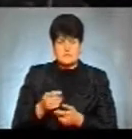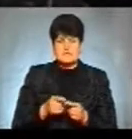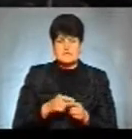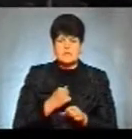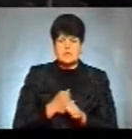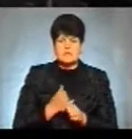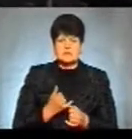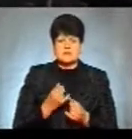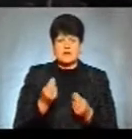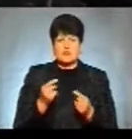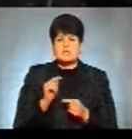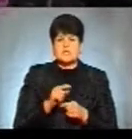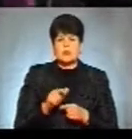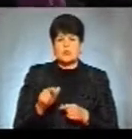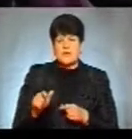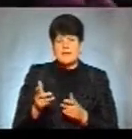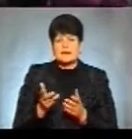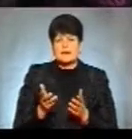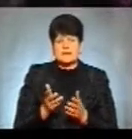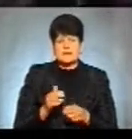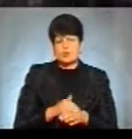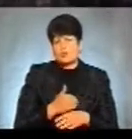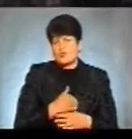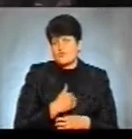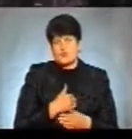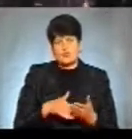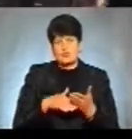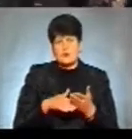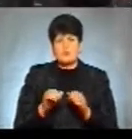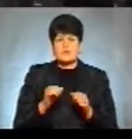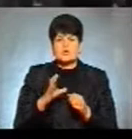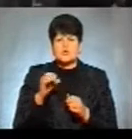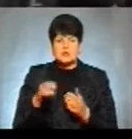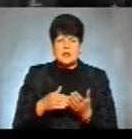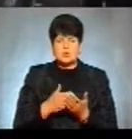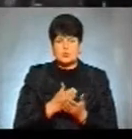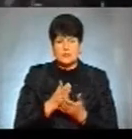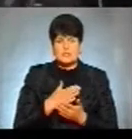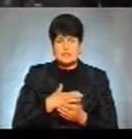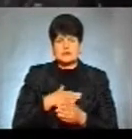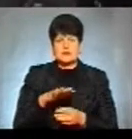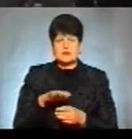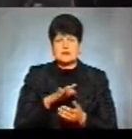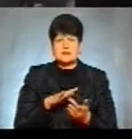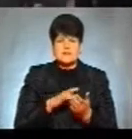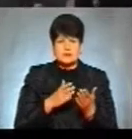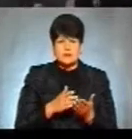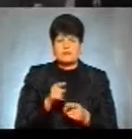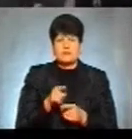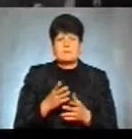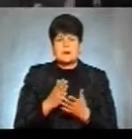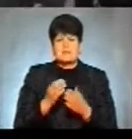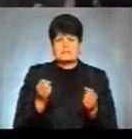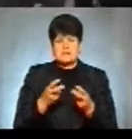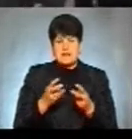за кошти тих людей, які добровільно допомагають у управлінні соціальної політики нашому територіальному центру. Для таких людей вони мають спеціальний